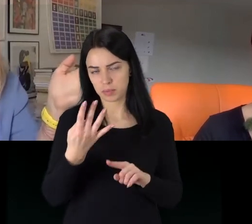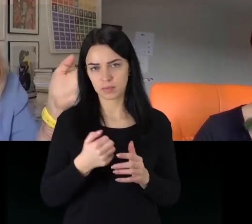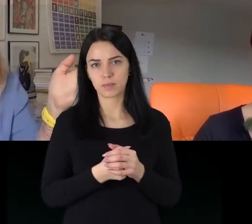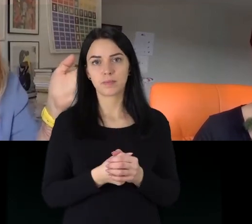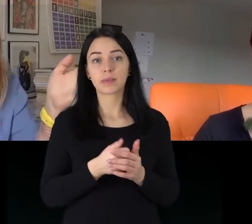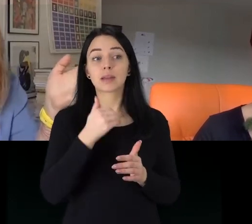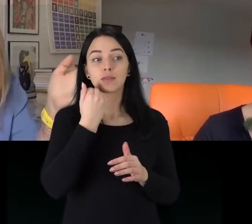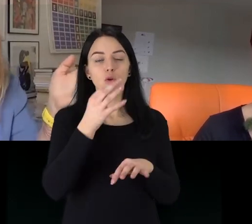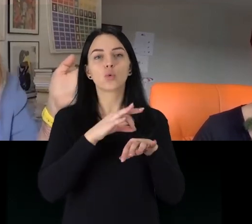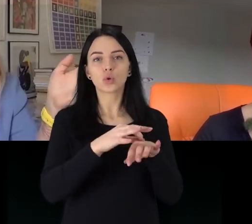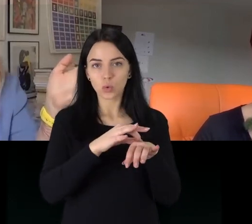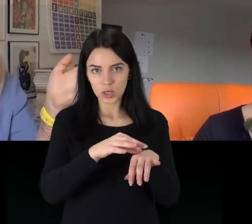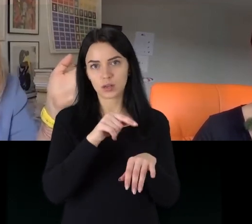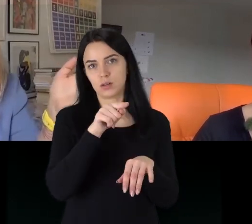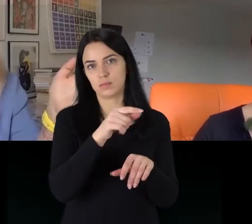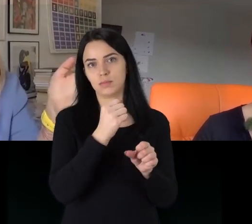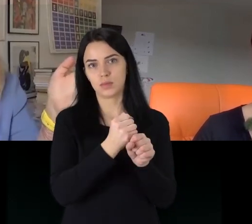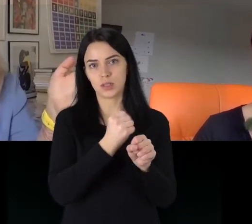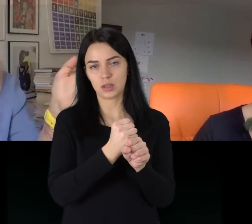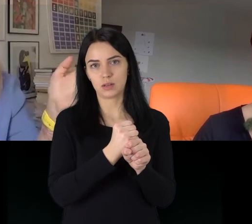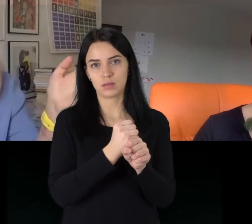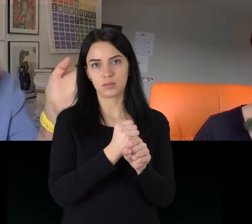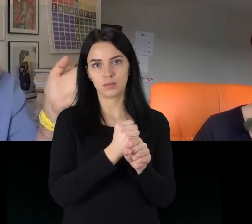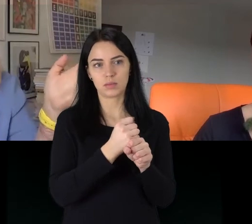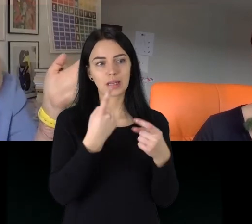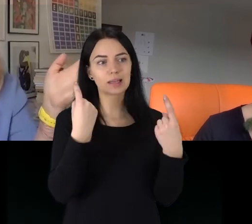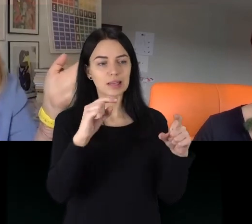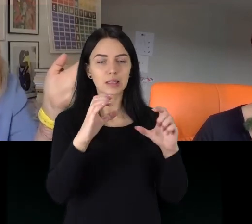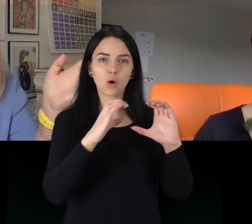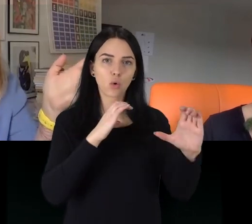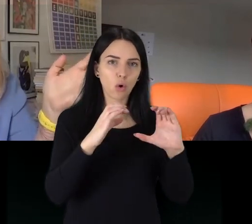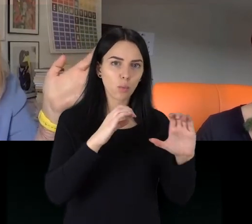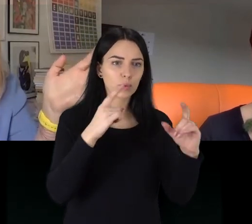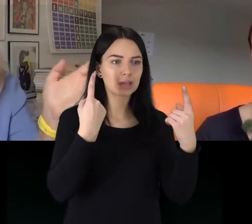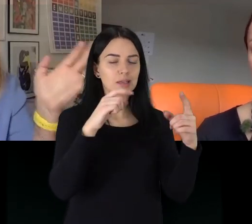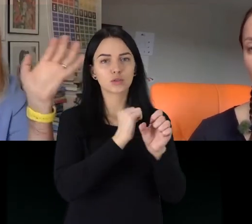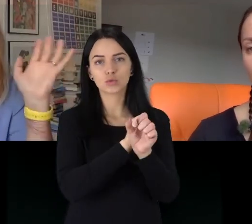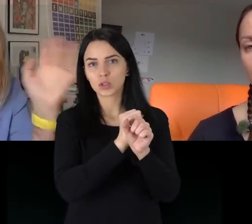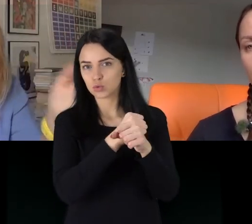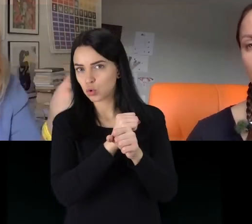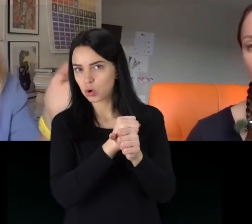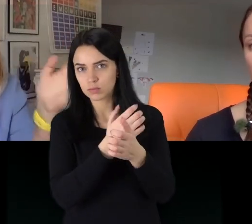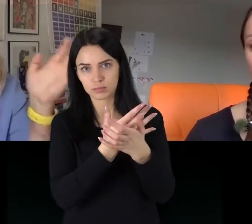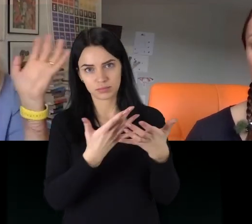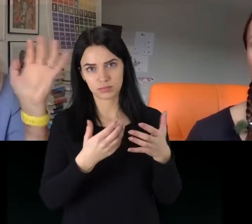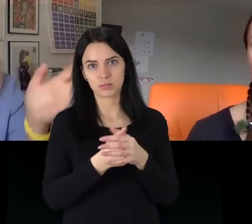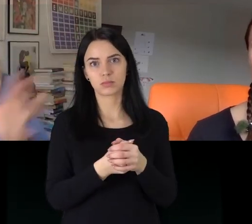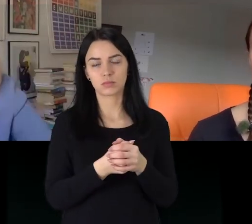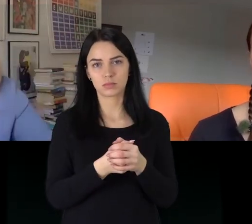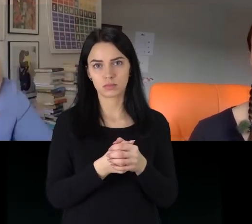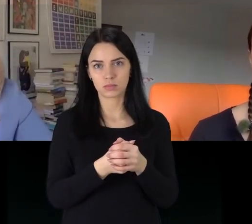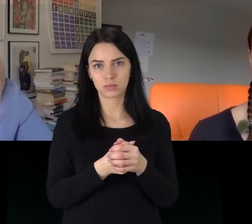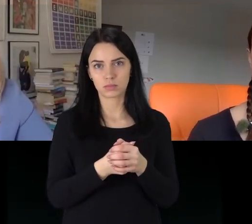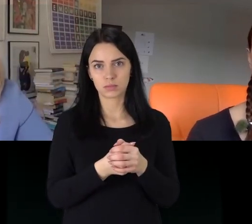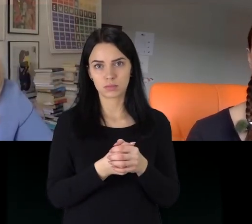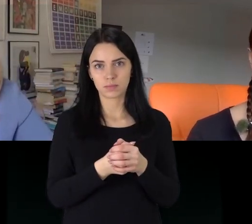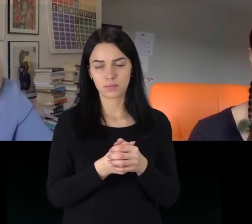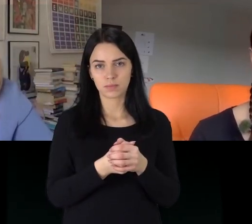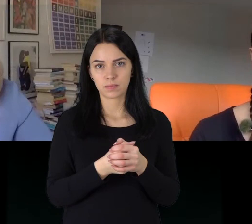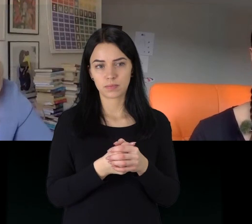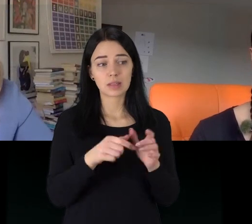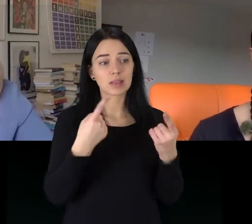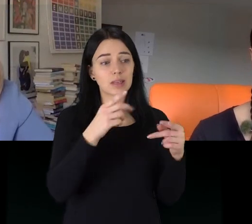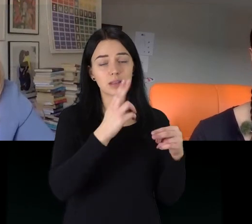ne, tai yra visai kitas žodynas, kita komunikacija, kita prieptis, kitos imtys ir visai tokie